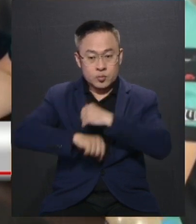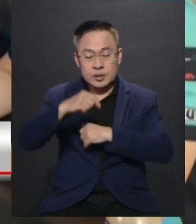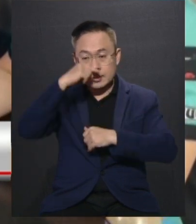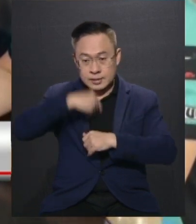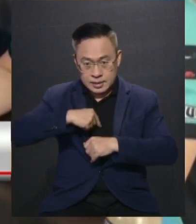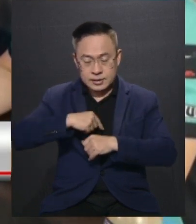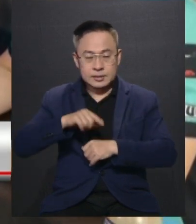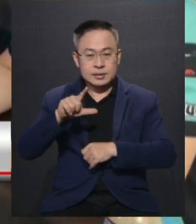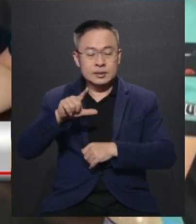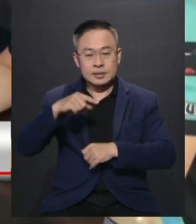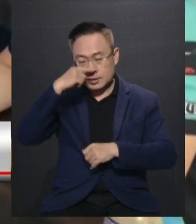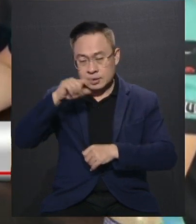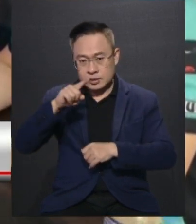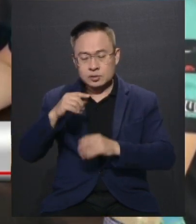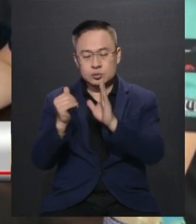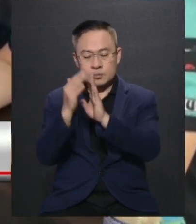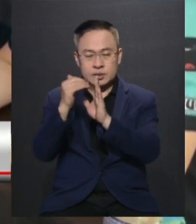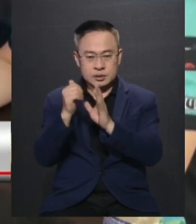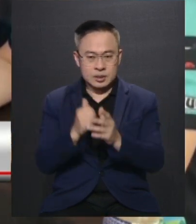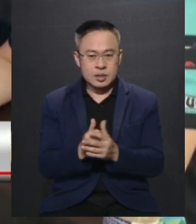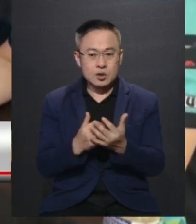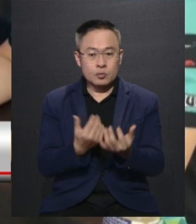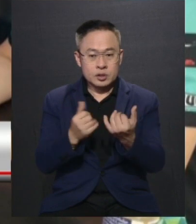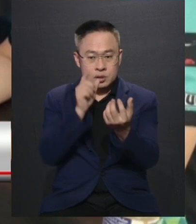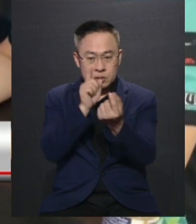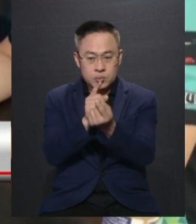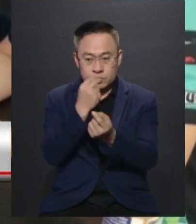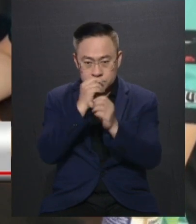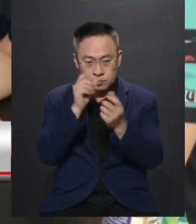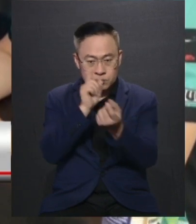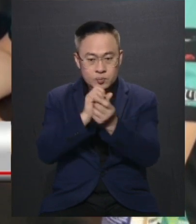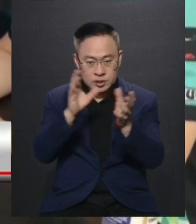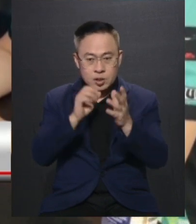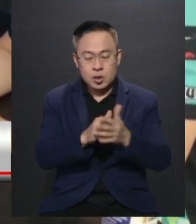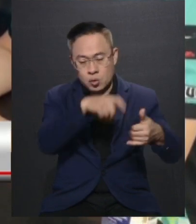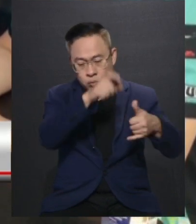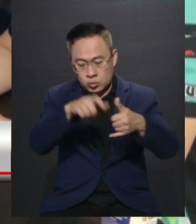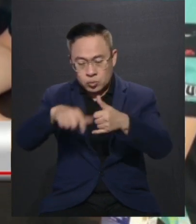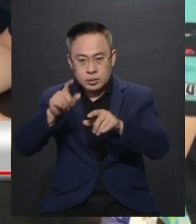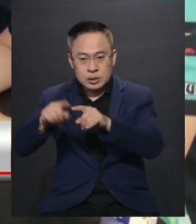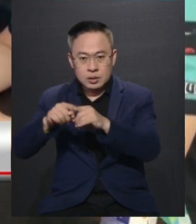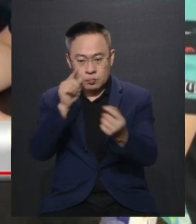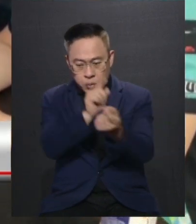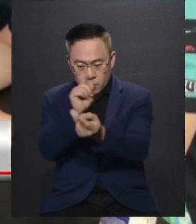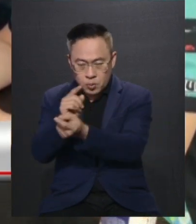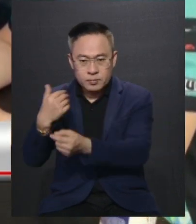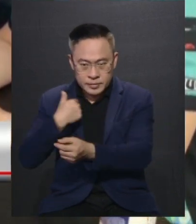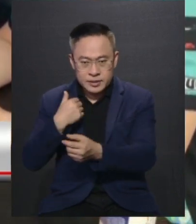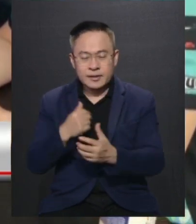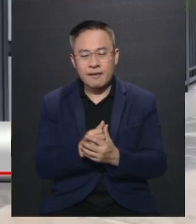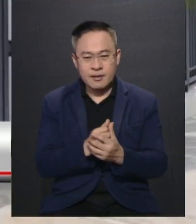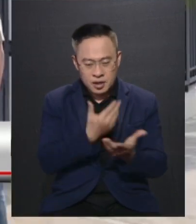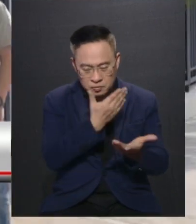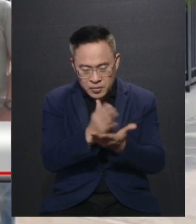าเจอตัวนะฮะเจอทั้งประธานสโมสรแล้วก็กลุ่มผู้ที่เกี่ยวข้องตามจุดต่างๆซึ่งมีการแบ่งหน้า